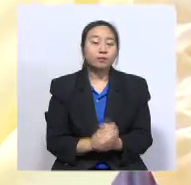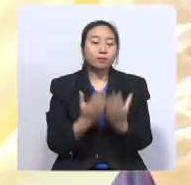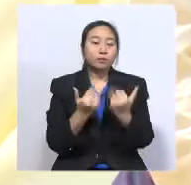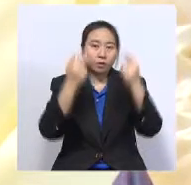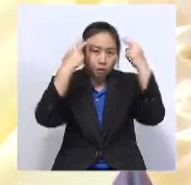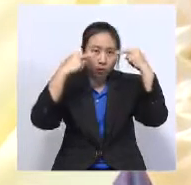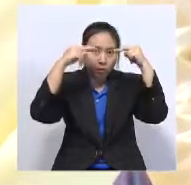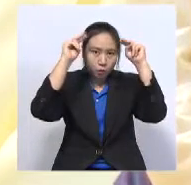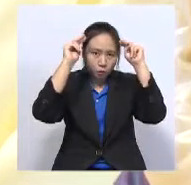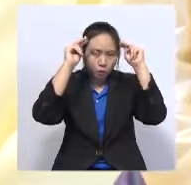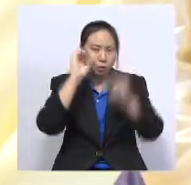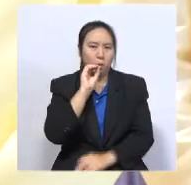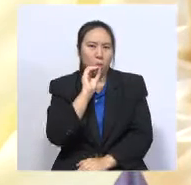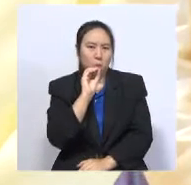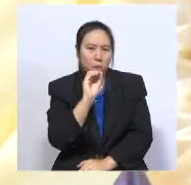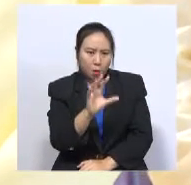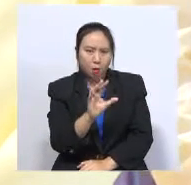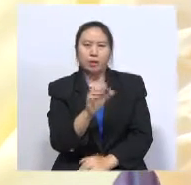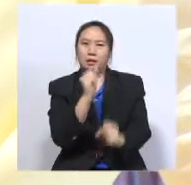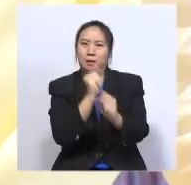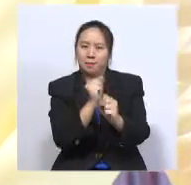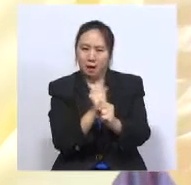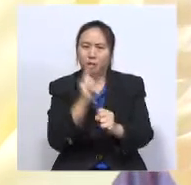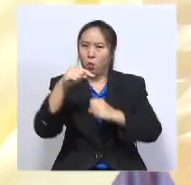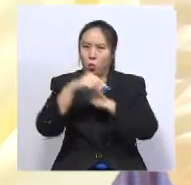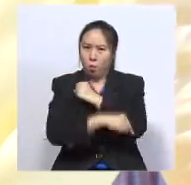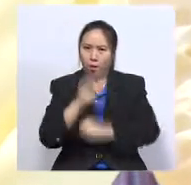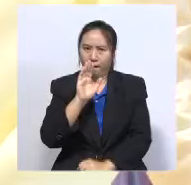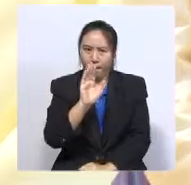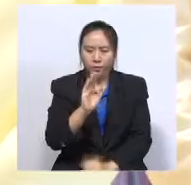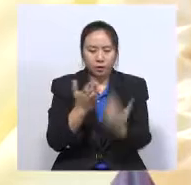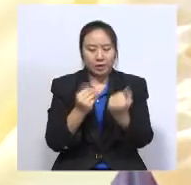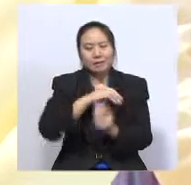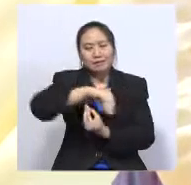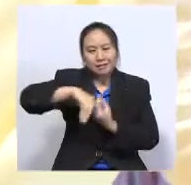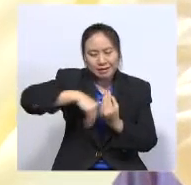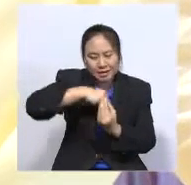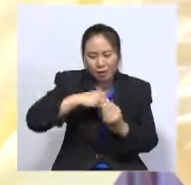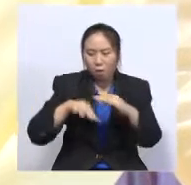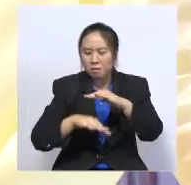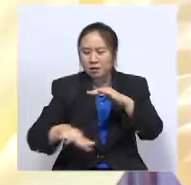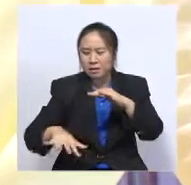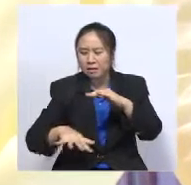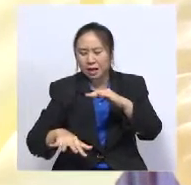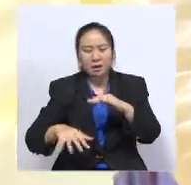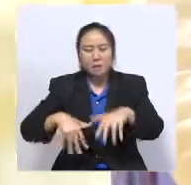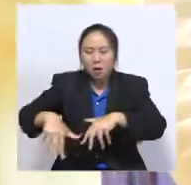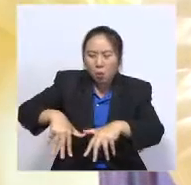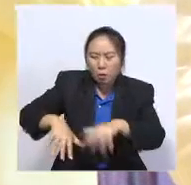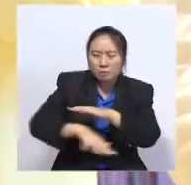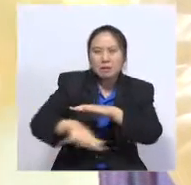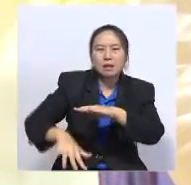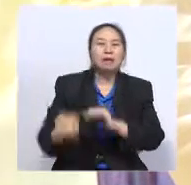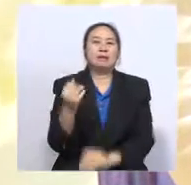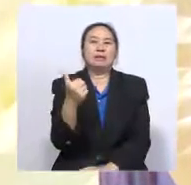นอกจากนี้นายกรัฐมนตรียังได้เน้นย้ำนะครับเรื่องของการทำงานที่ปลอดทุจริตแล้วก็ยอมรับว่าเศรษฐกิจระดับล่างเนี่ยยังไม่ดีเท่าที่ควรจึงต้องสร้างความ